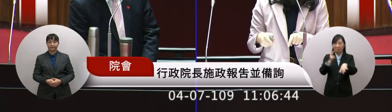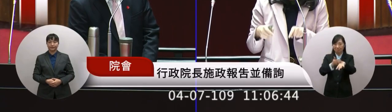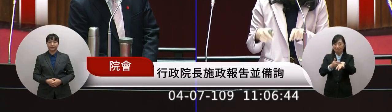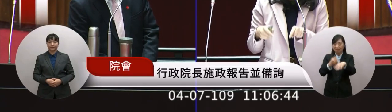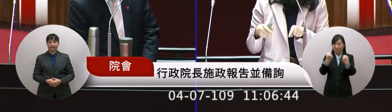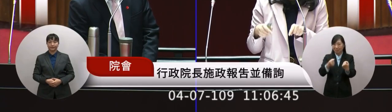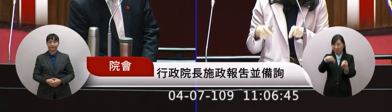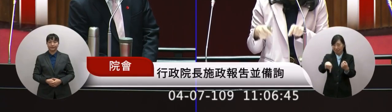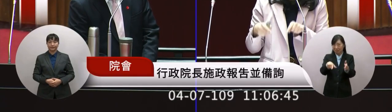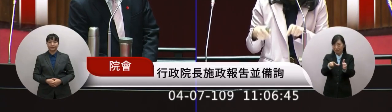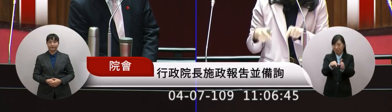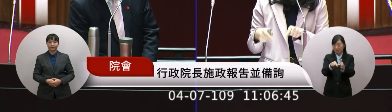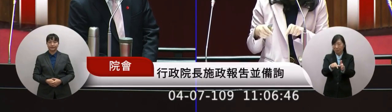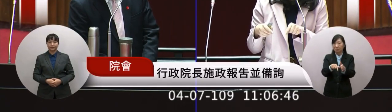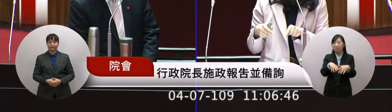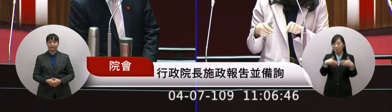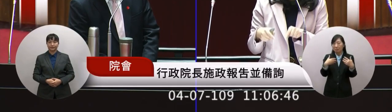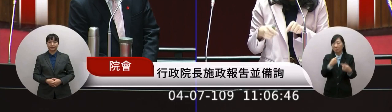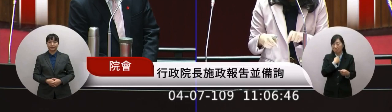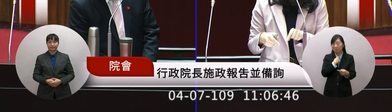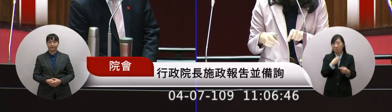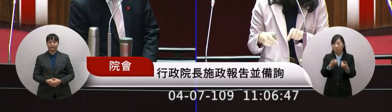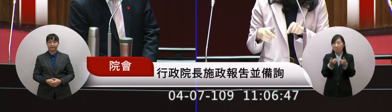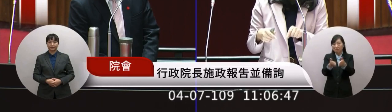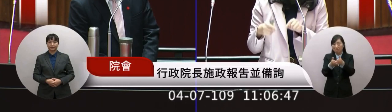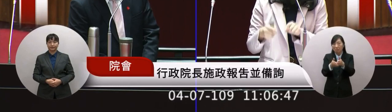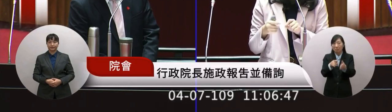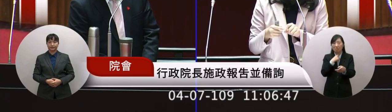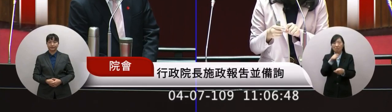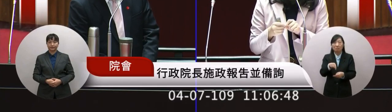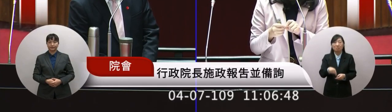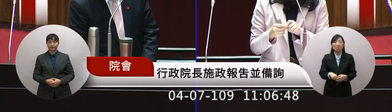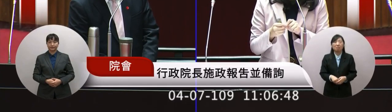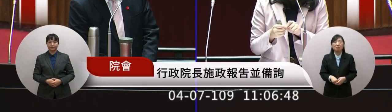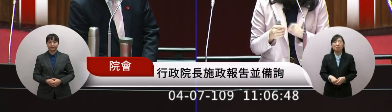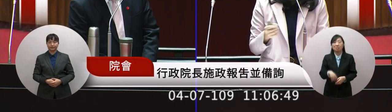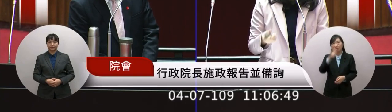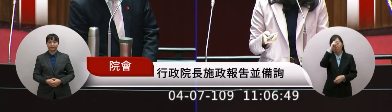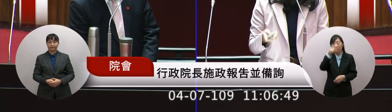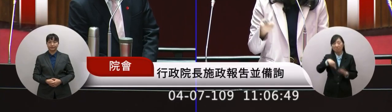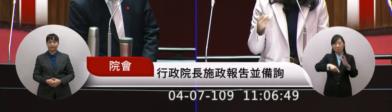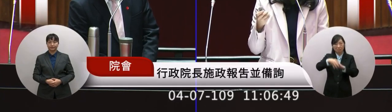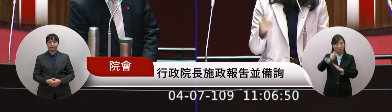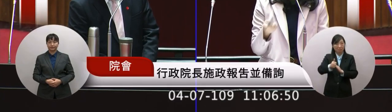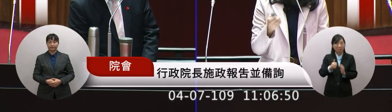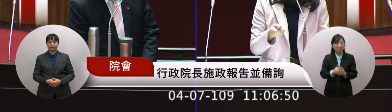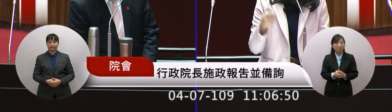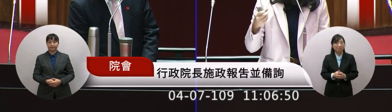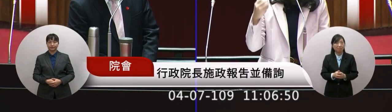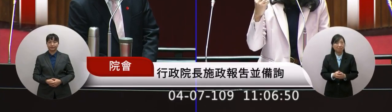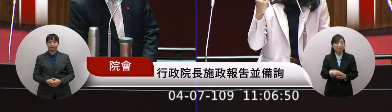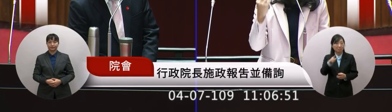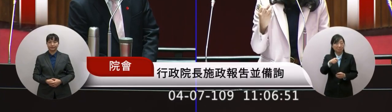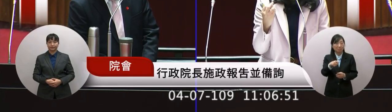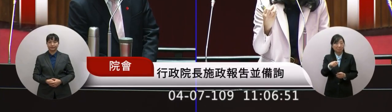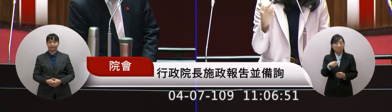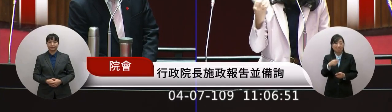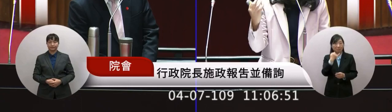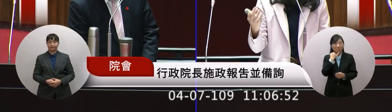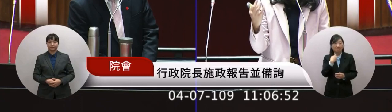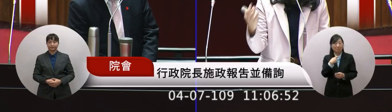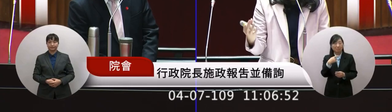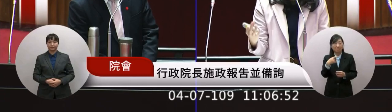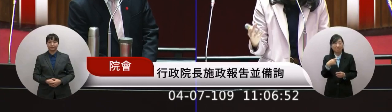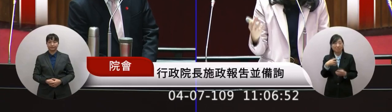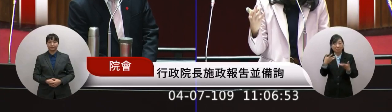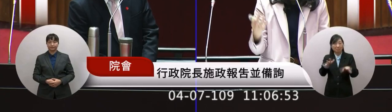时间点反而是它发展异军突起的一个好时机哦，所以这个部分还是希望院长能够就是再多一点去心思去